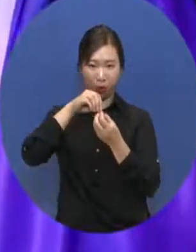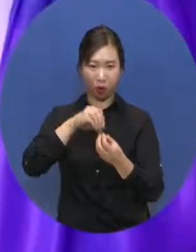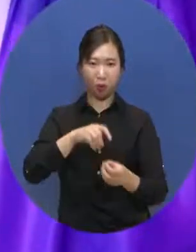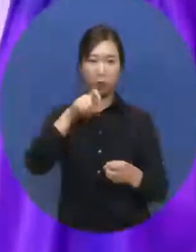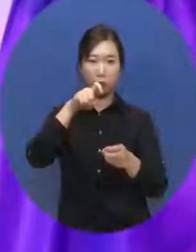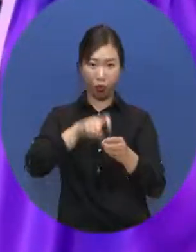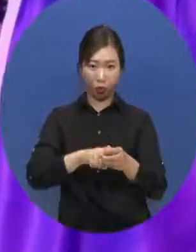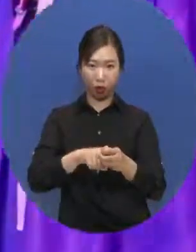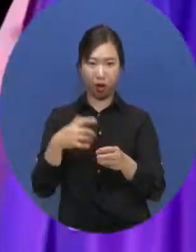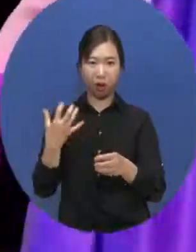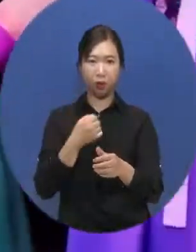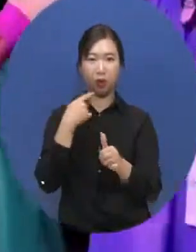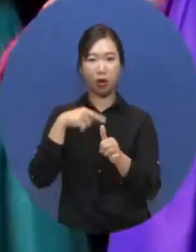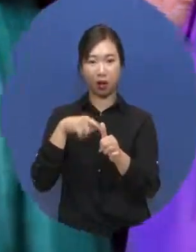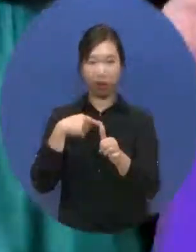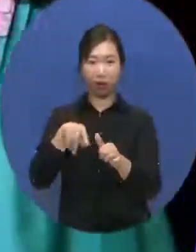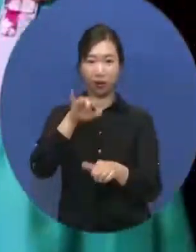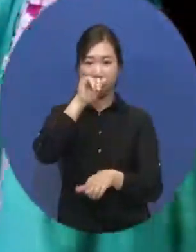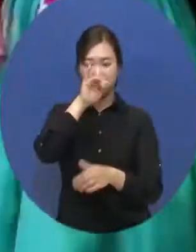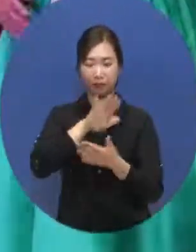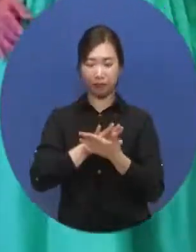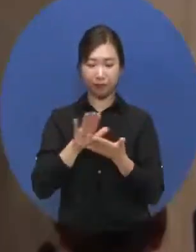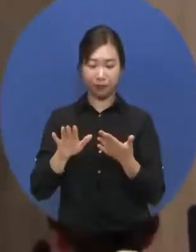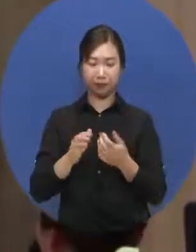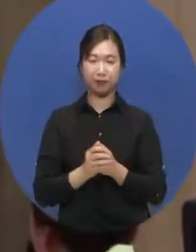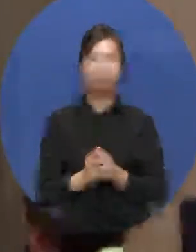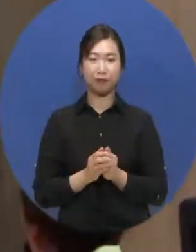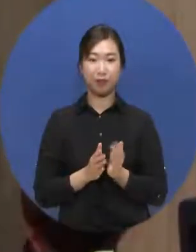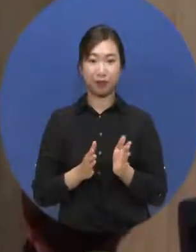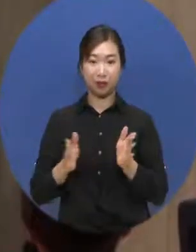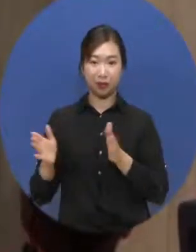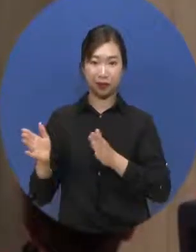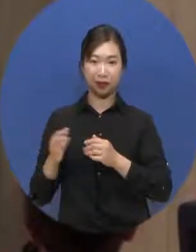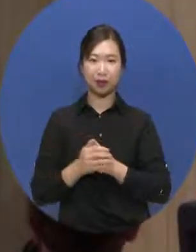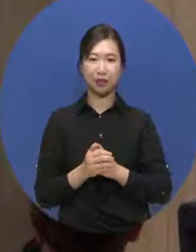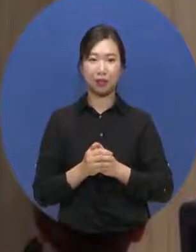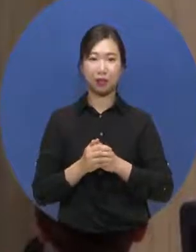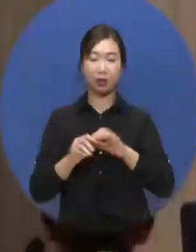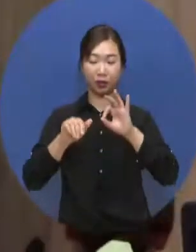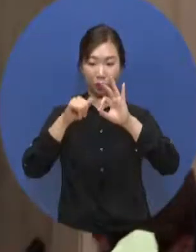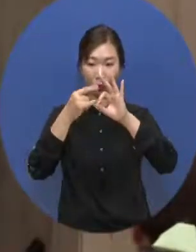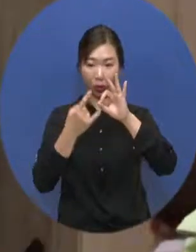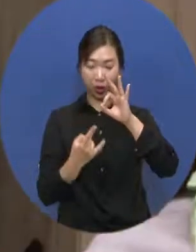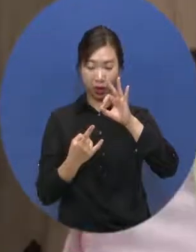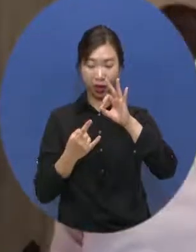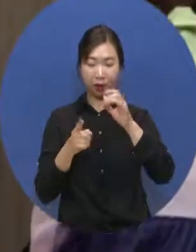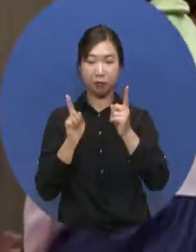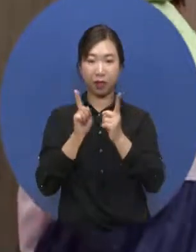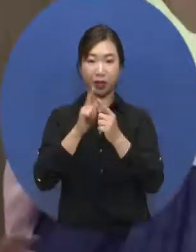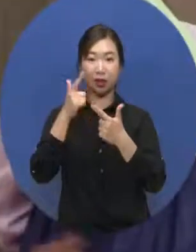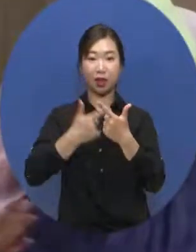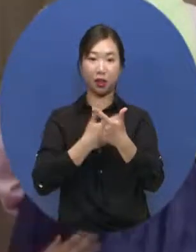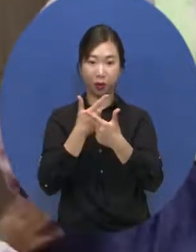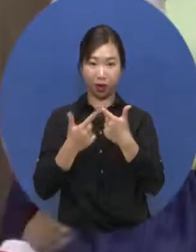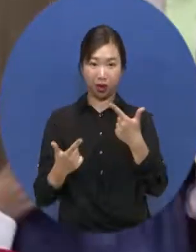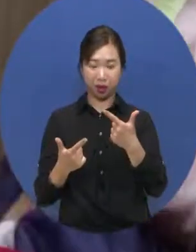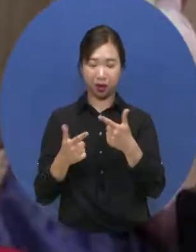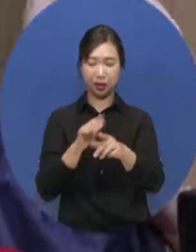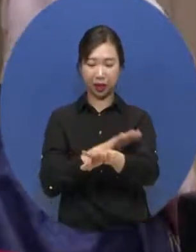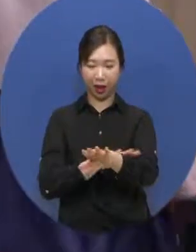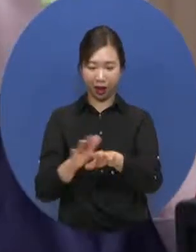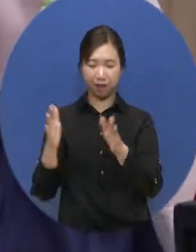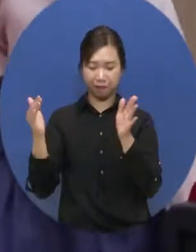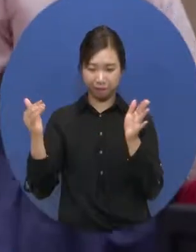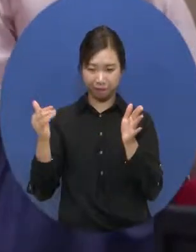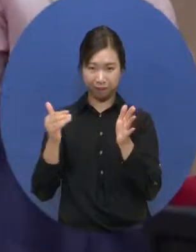있습니다. 올해 10회째를 맞이한 시흥시 청소년 및 일반인 예절과 다동 경연 대회가 무사히 잘